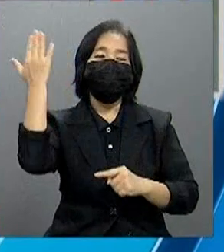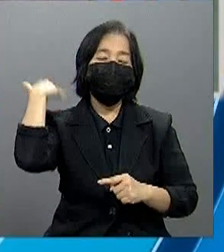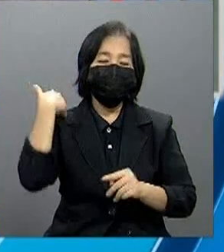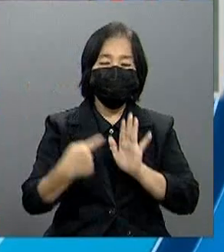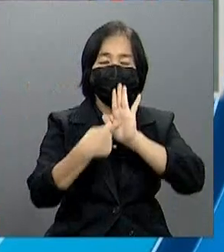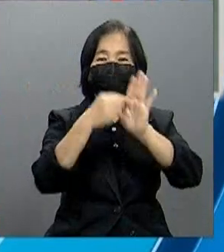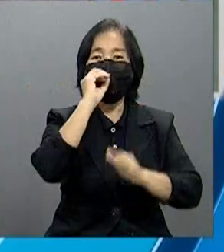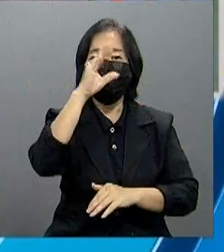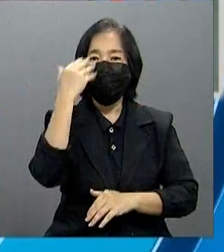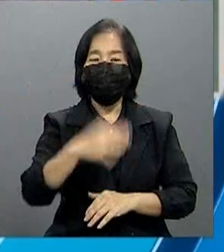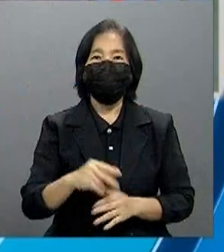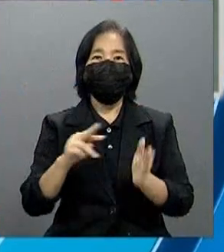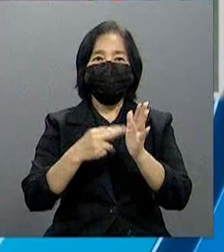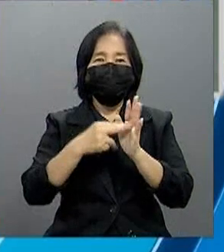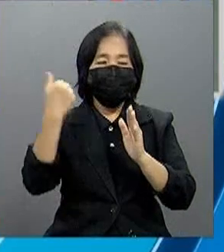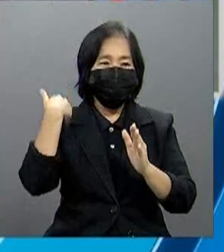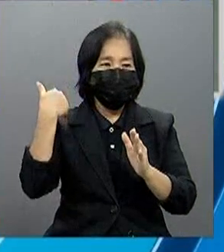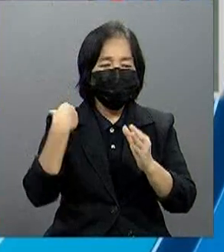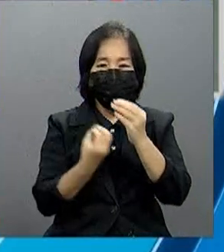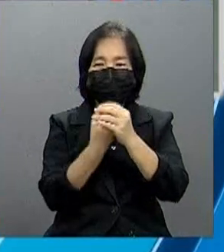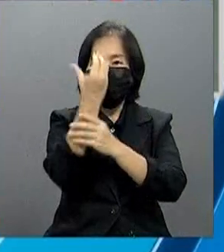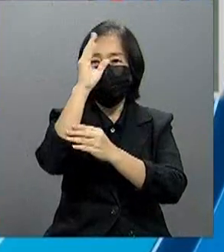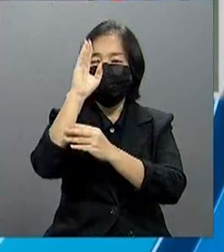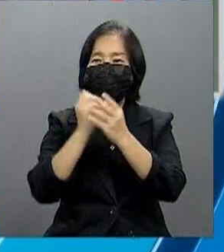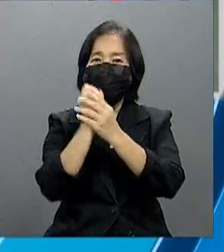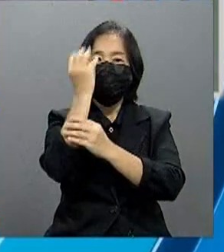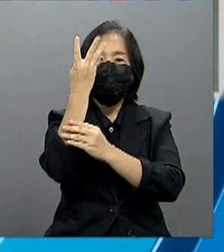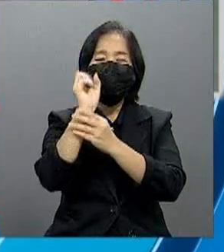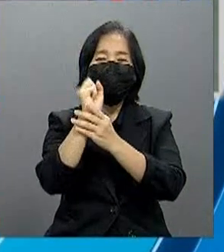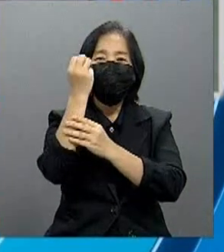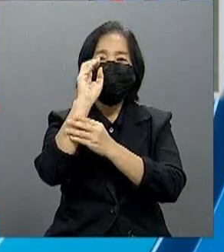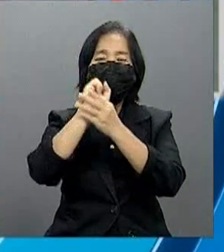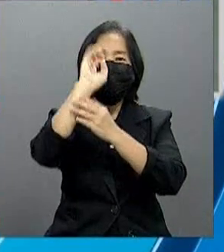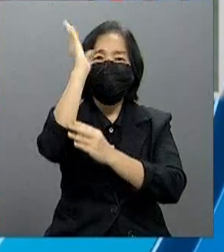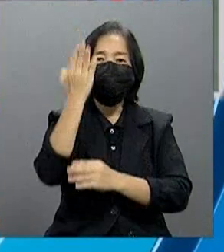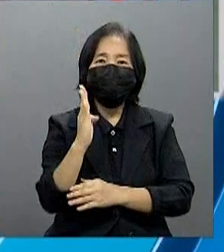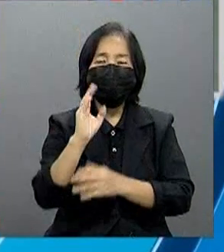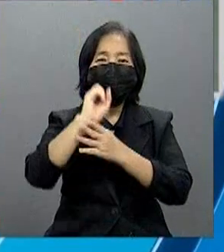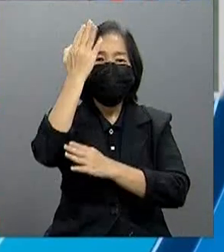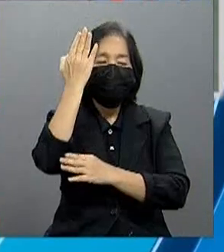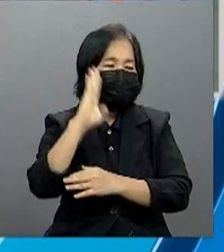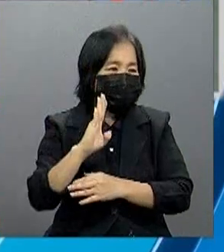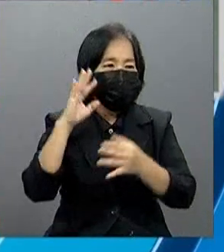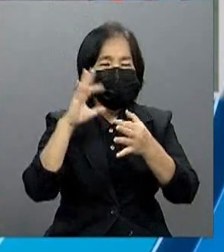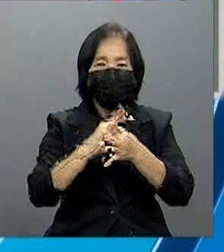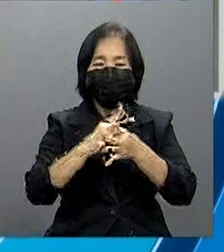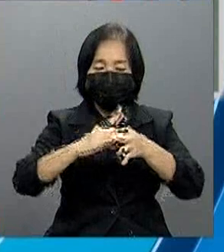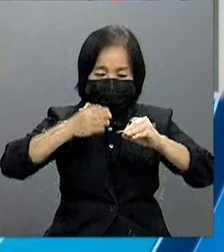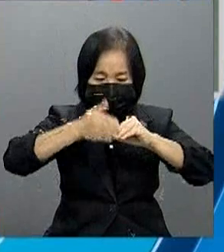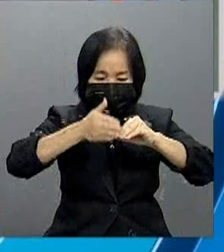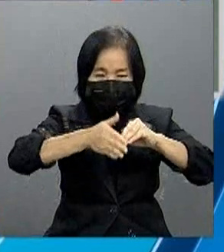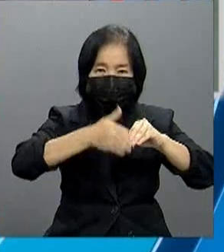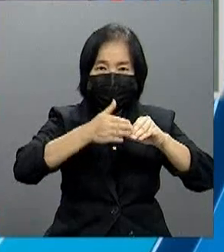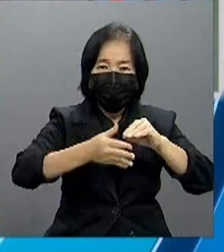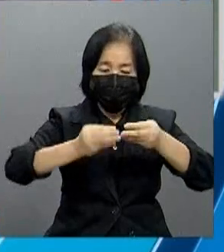พักหนึ่งแล้วเนี่ยตอนนี้ความคืบหน้ามันก็น่าจะชัดเจนมากขึ้นแล้วทีนี้เจ้าประเภทของโปรตีนใบยาสูบเนี่ยวัคซีนที่ได้จากโปรตีน